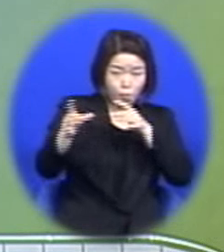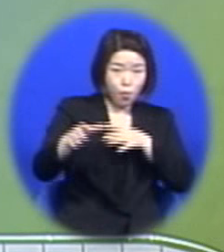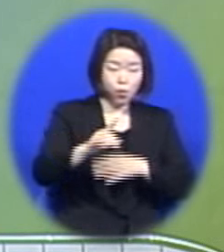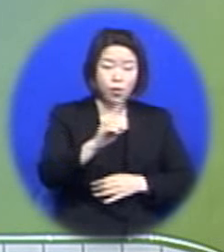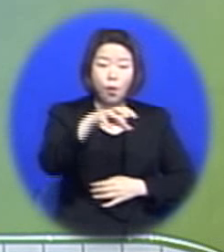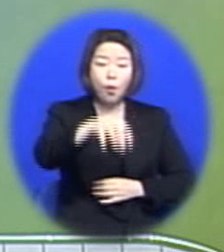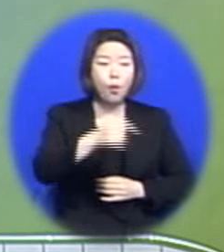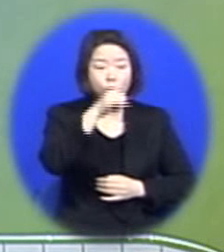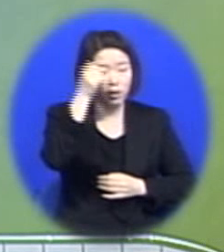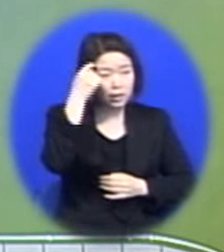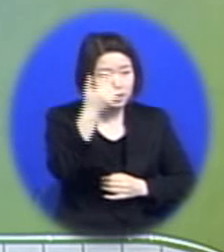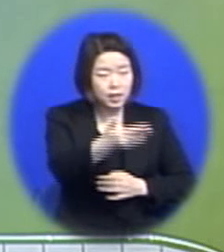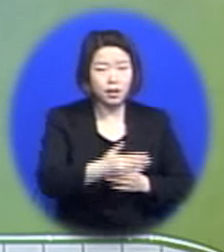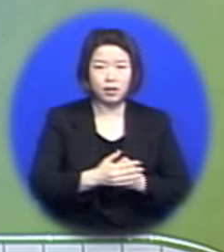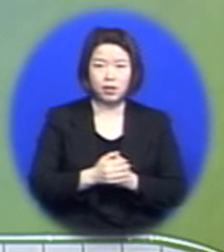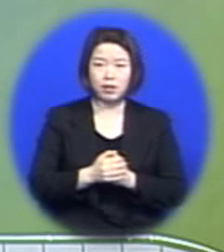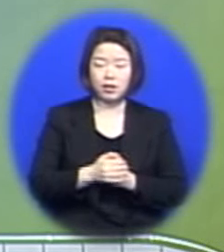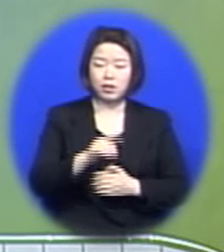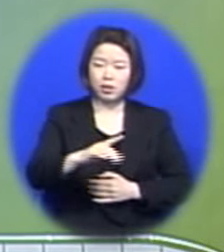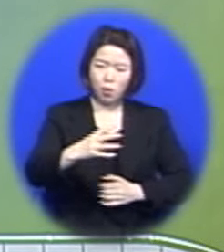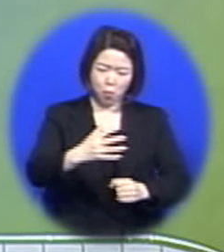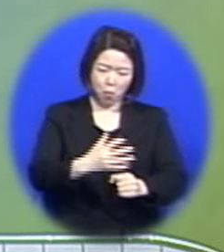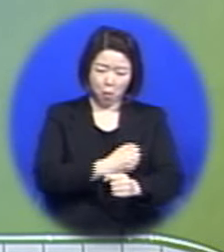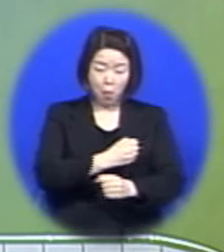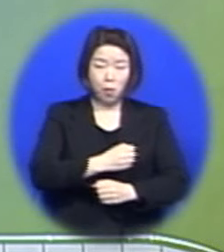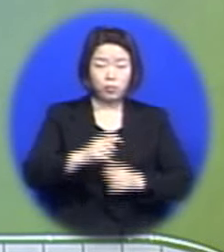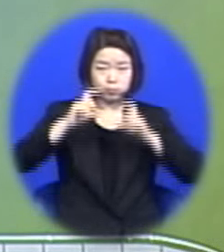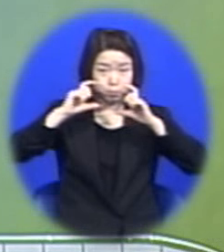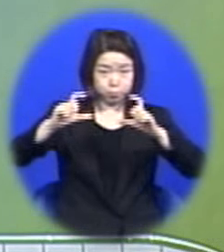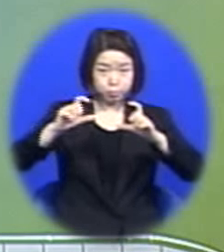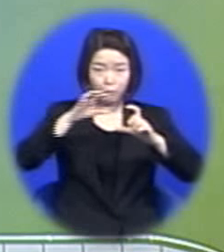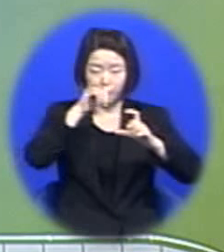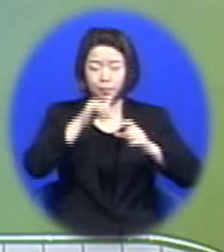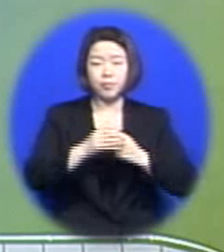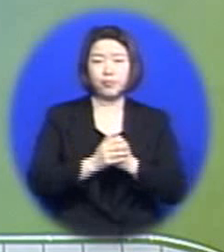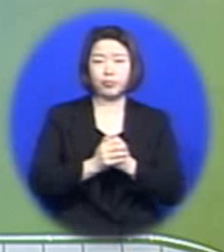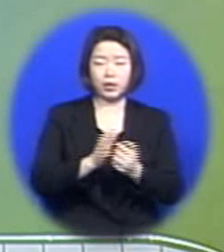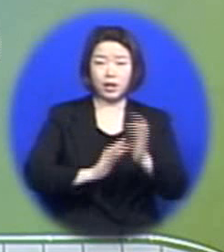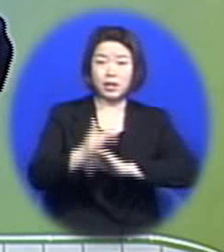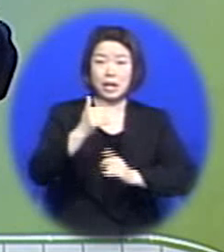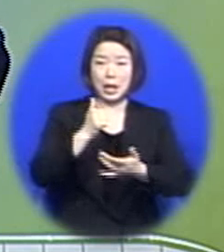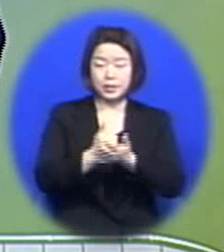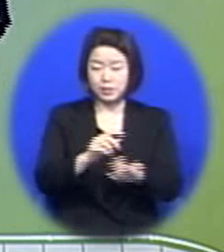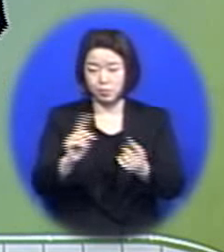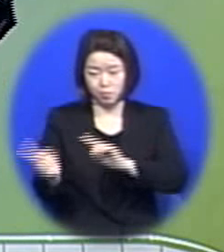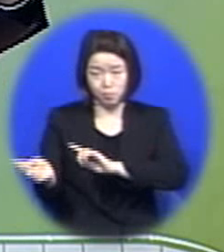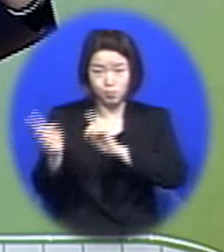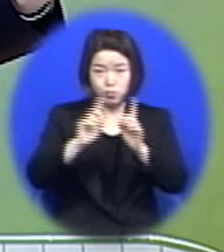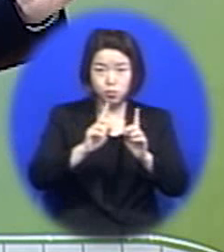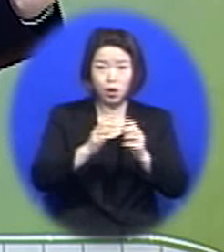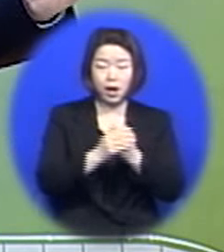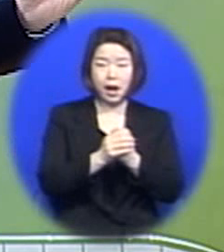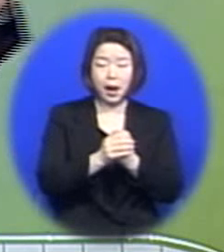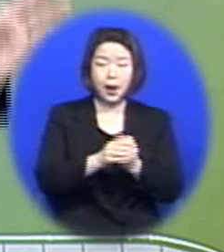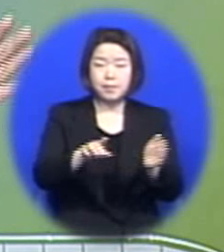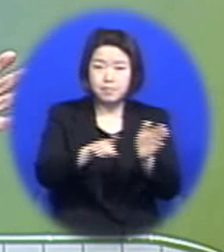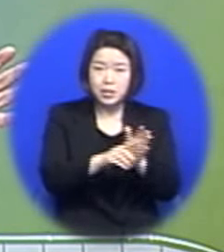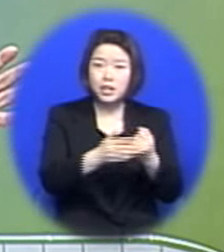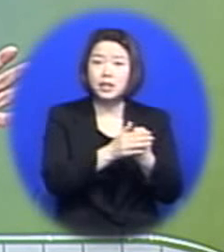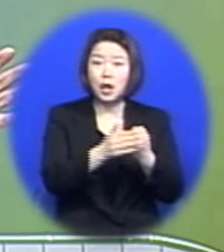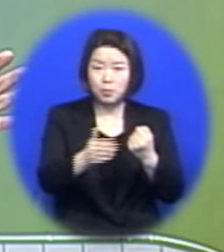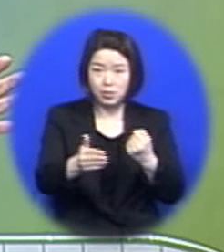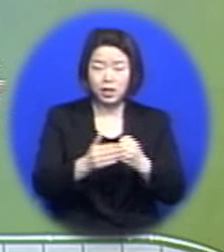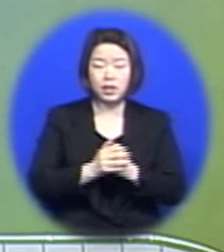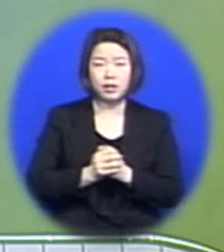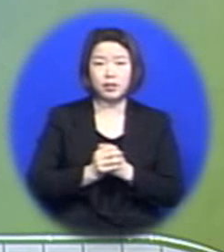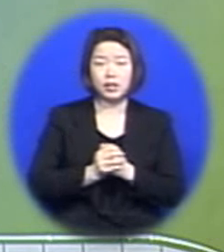있느냐? 엄청난 선언입니다. 예수님의 부활을 믿기에, 죽음에서 부활하신 예수님을